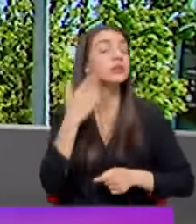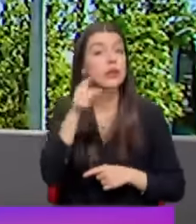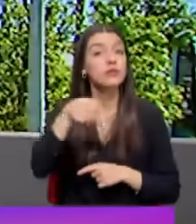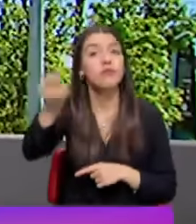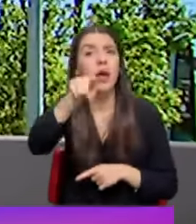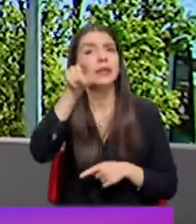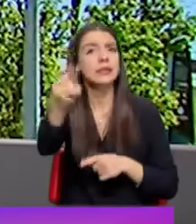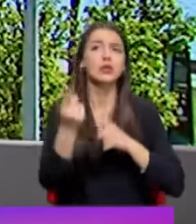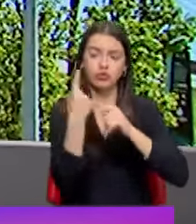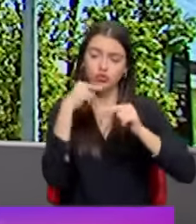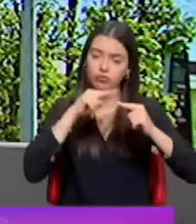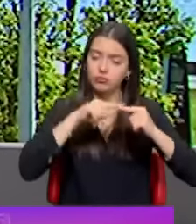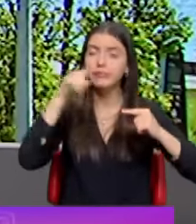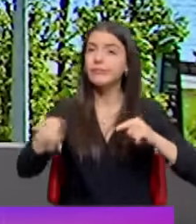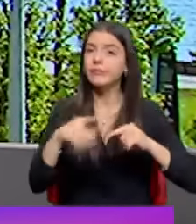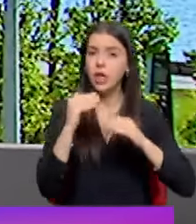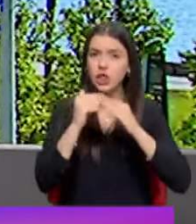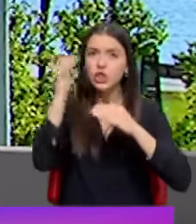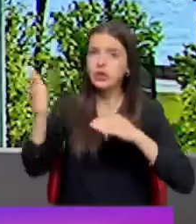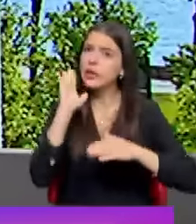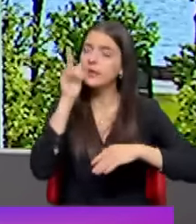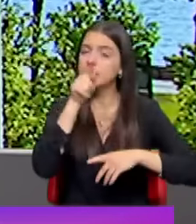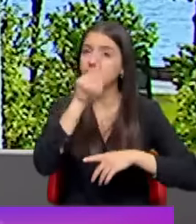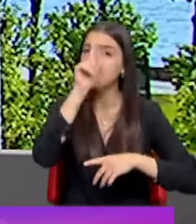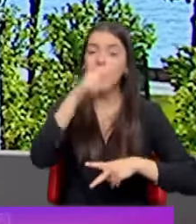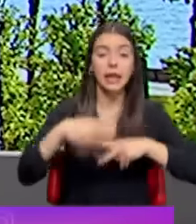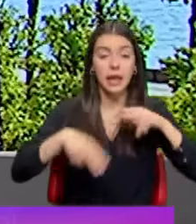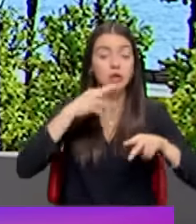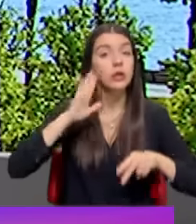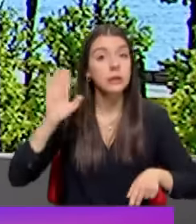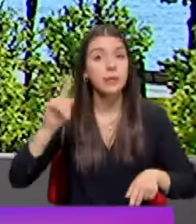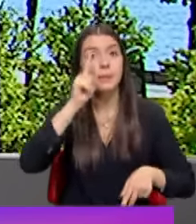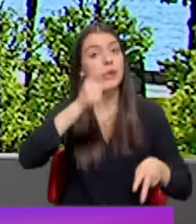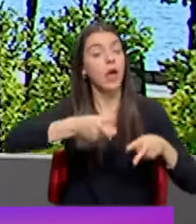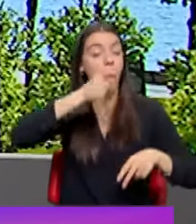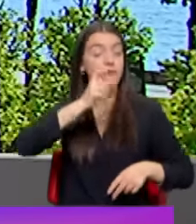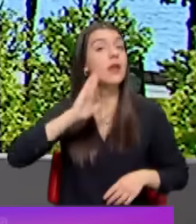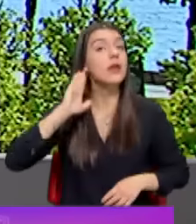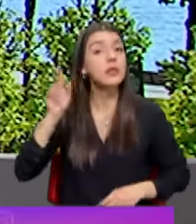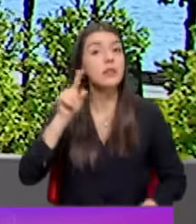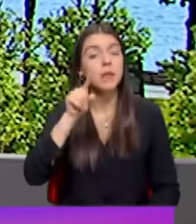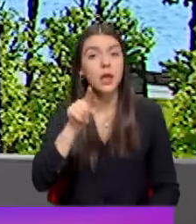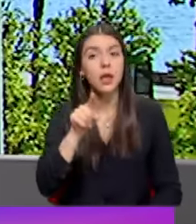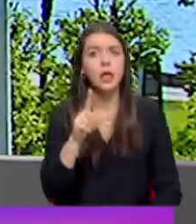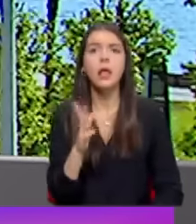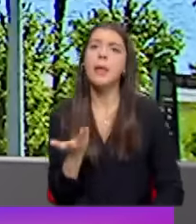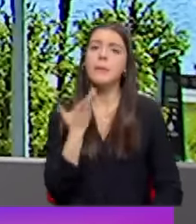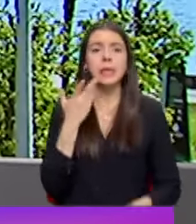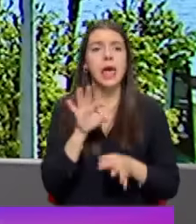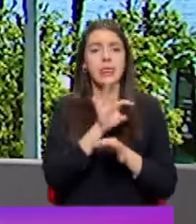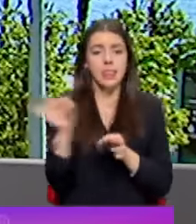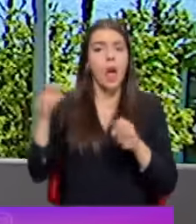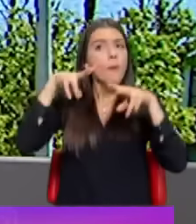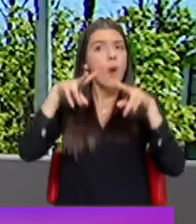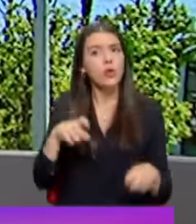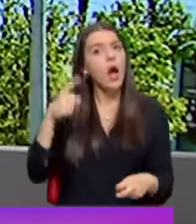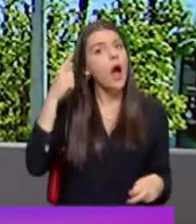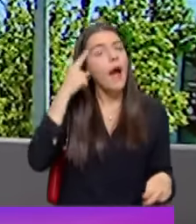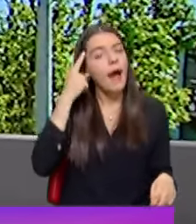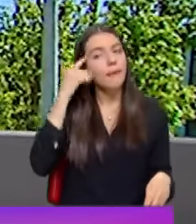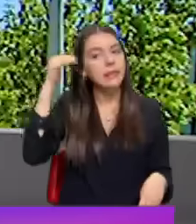dün itibariyle dışarı çıktınız mı? Bir kafeteryaya, bir restorana oturdunuz mu? Ya da mesela tam oturacaktınız,